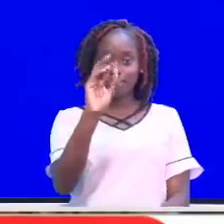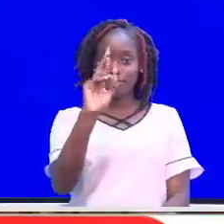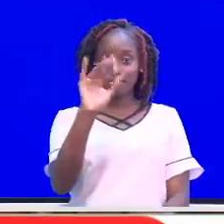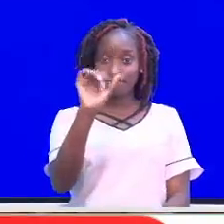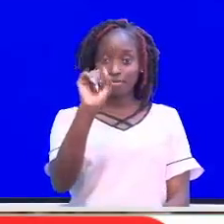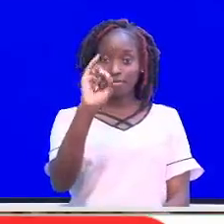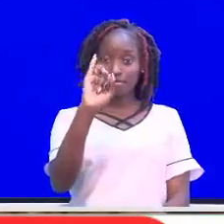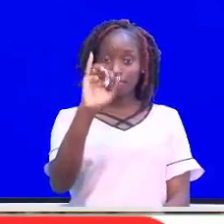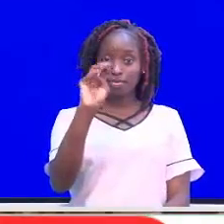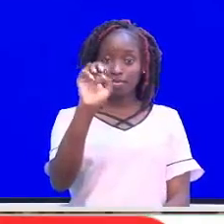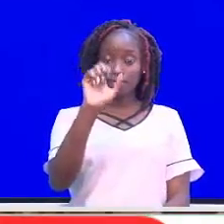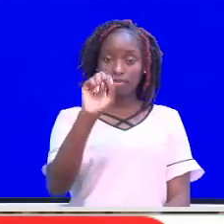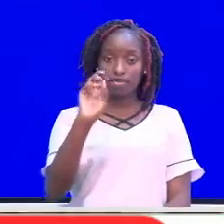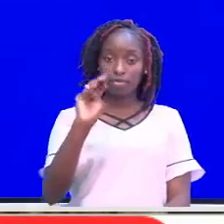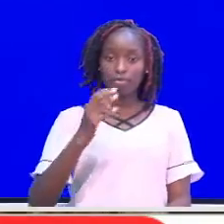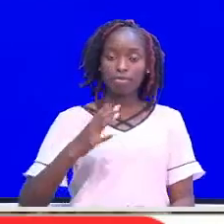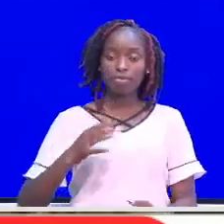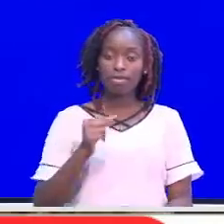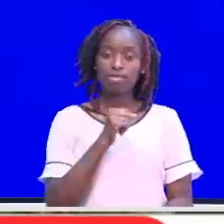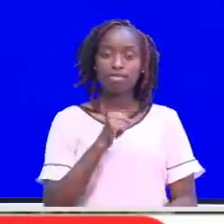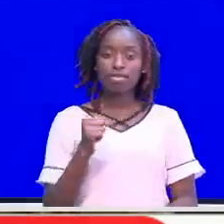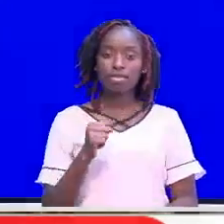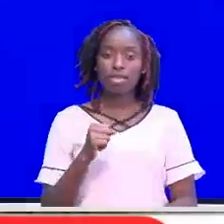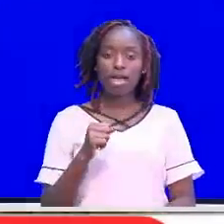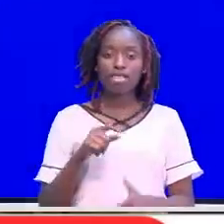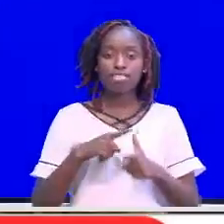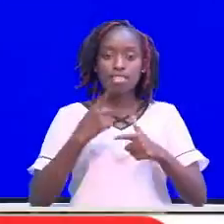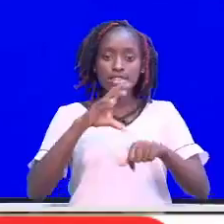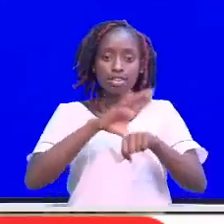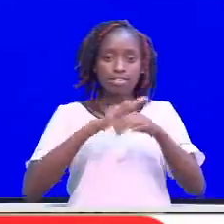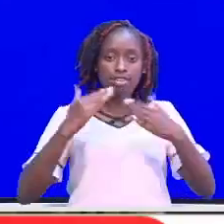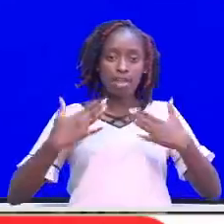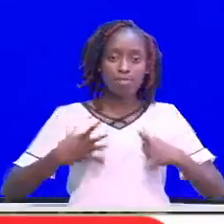the Tharaka Nithi people can benefit